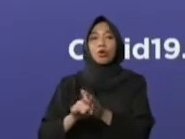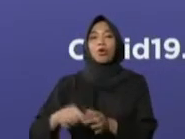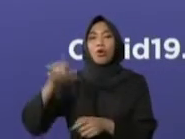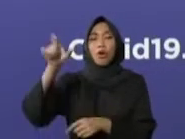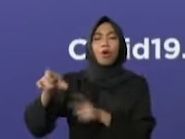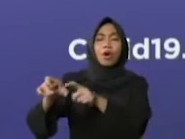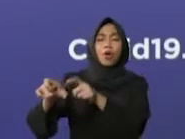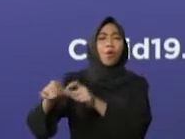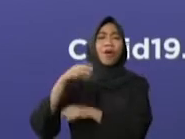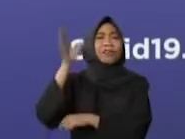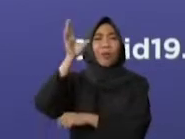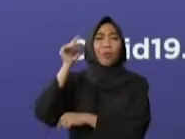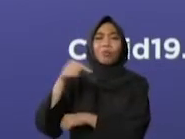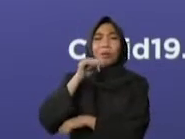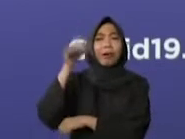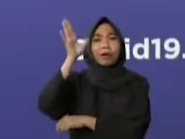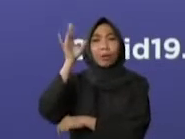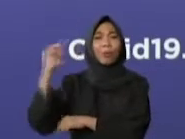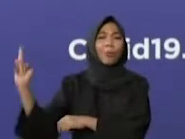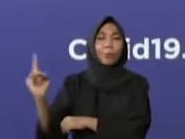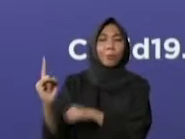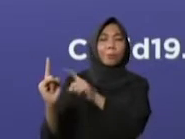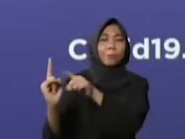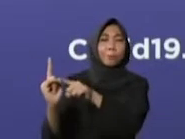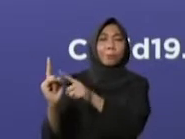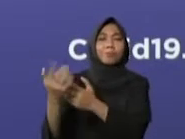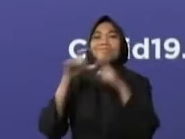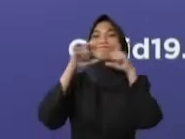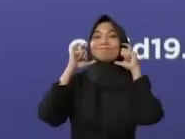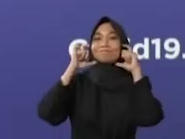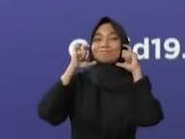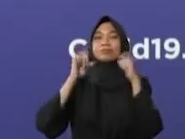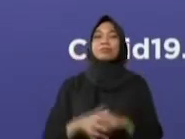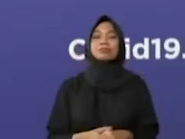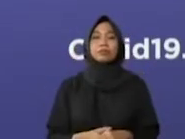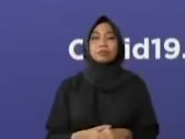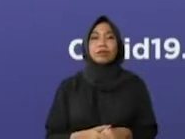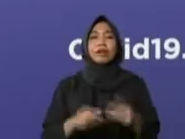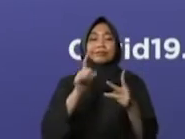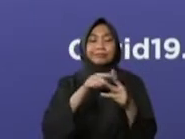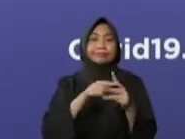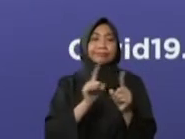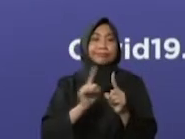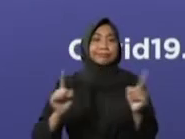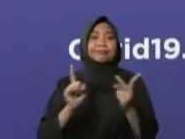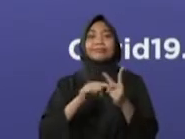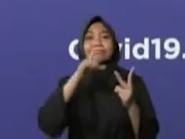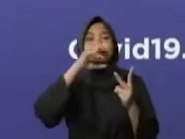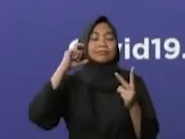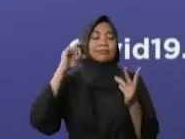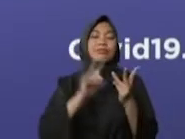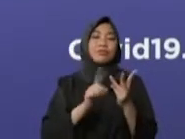orang yang tidak kita kenal langkah berikutnya yang harus menjadi kebiasaan kita adalah